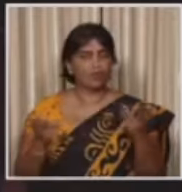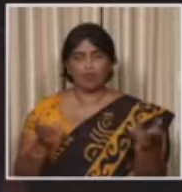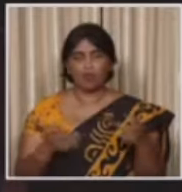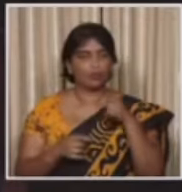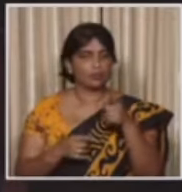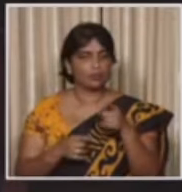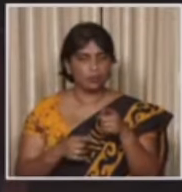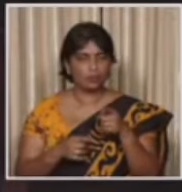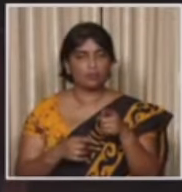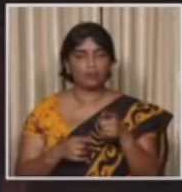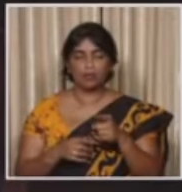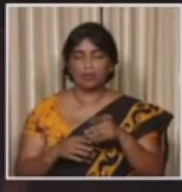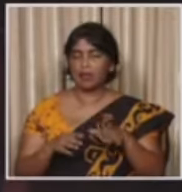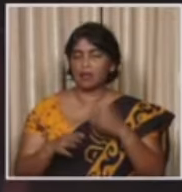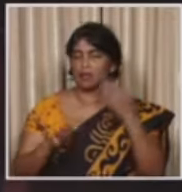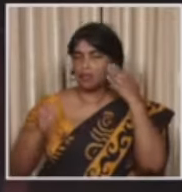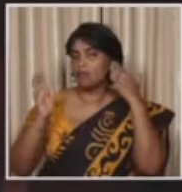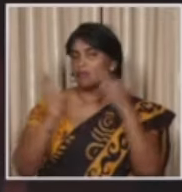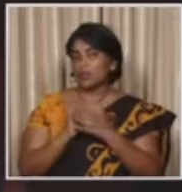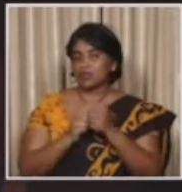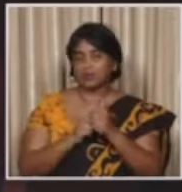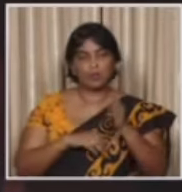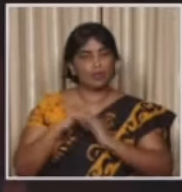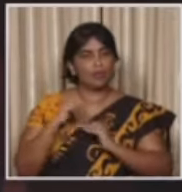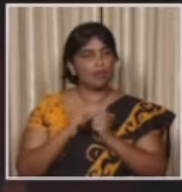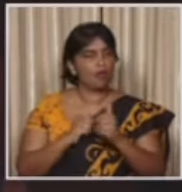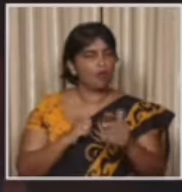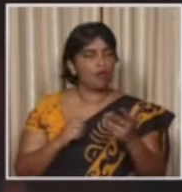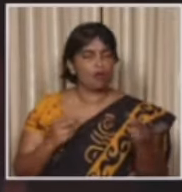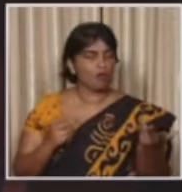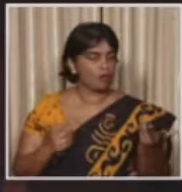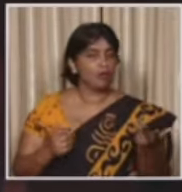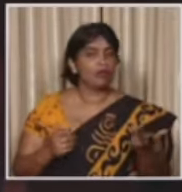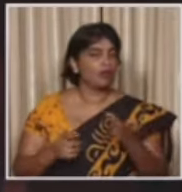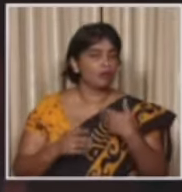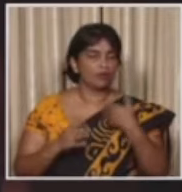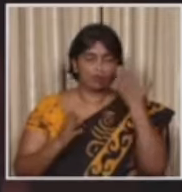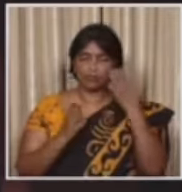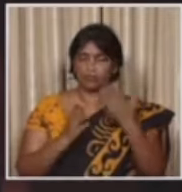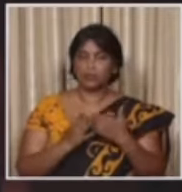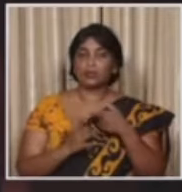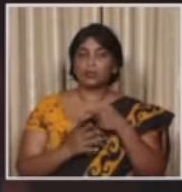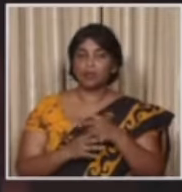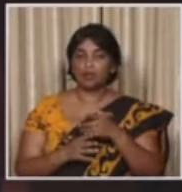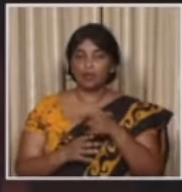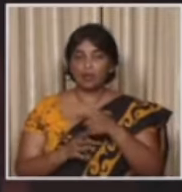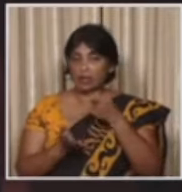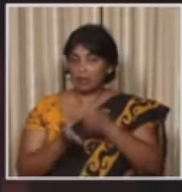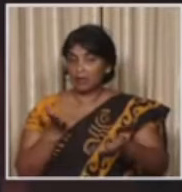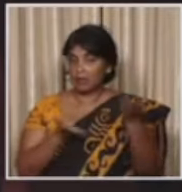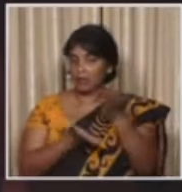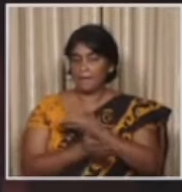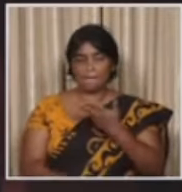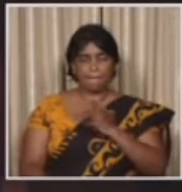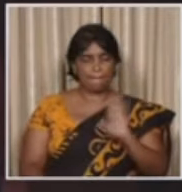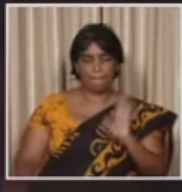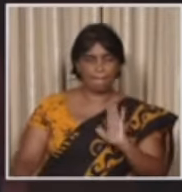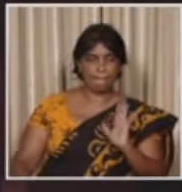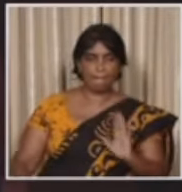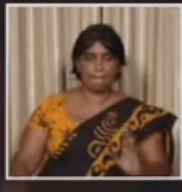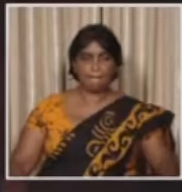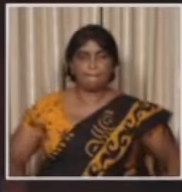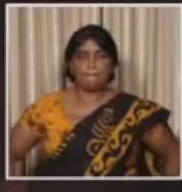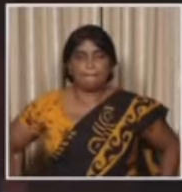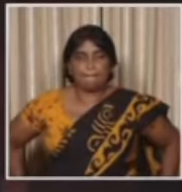ඔබගේ Access to affordable capital වැඩසටහන? මොකද ඉදිරිපත් කරන්න. මොකද මේක මොරටෝරියම් එකක් වෙන්න බෑ.